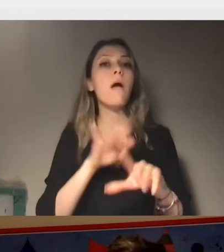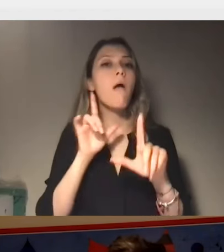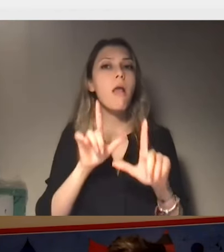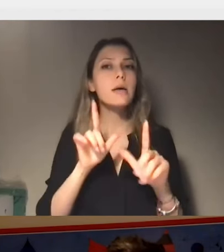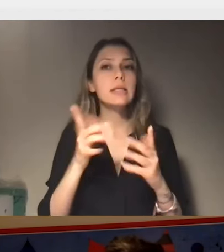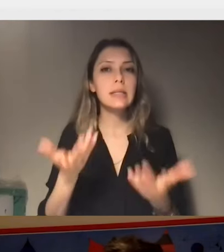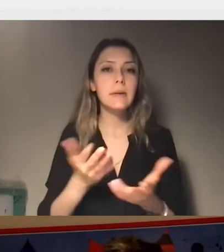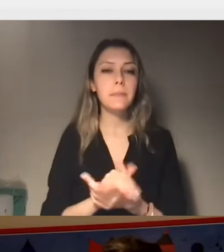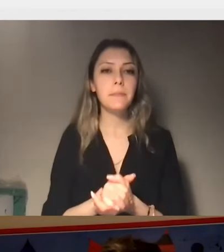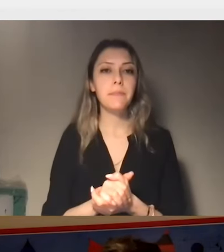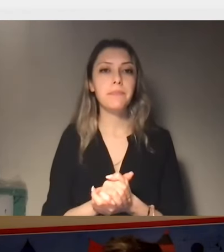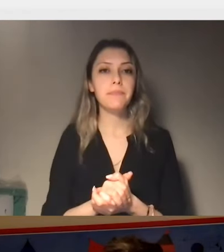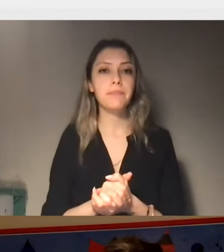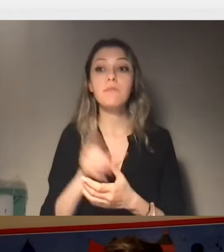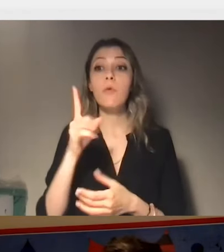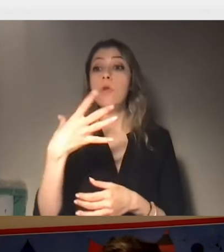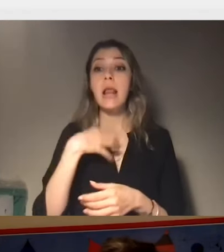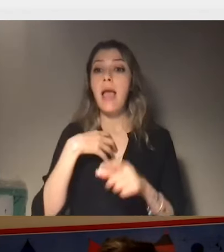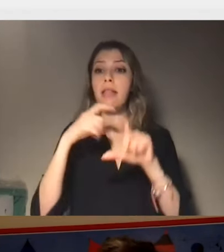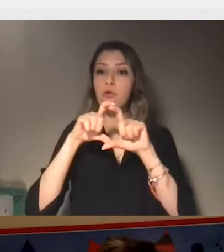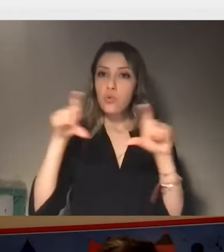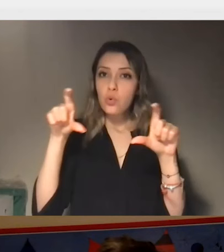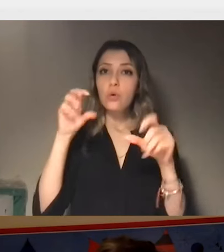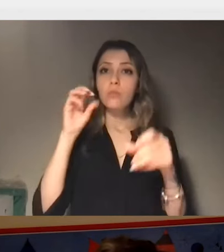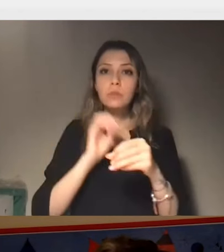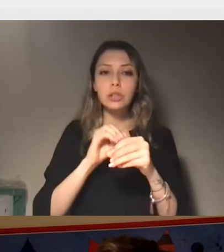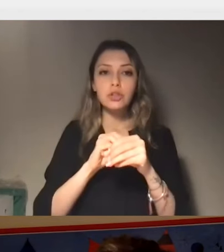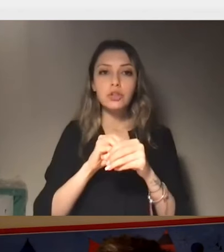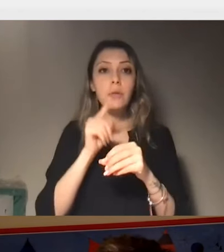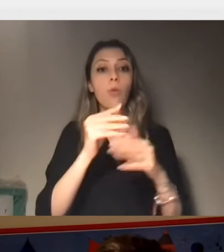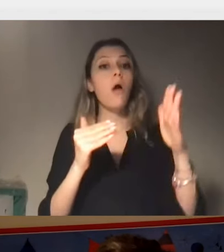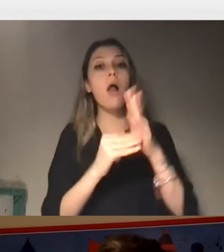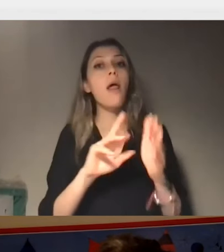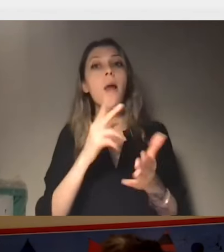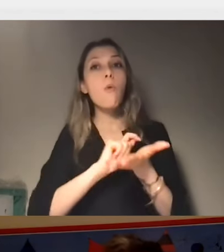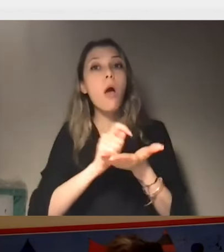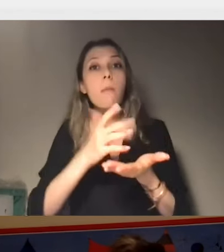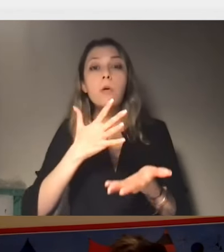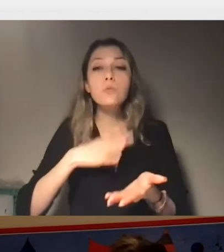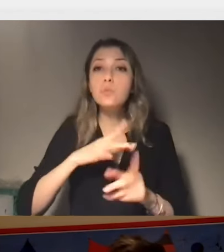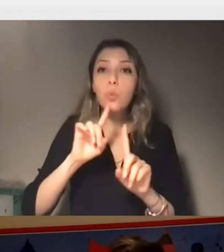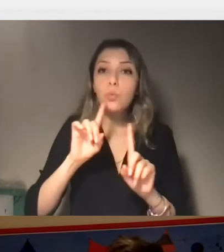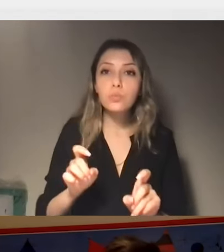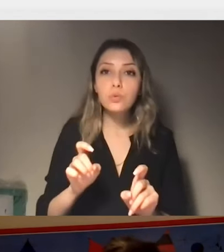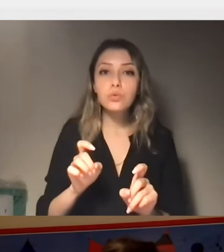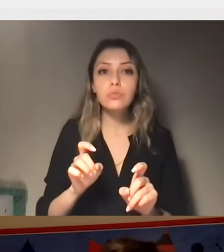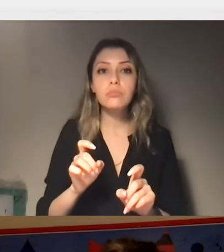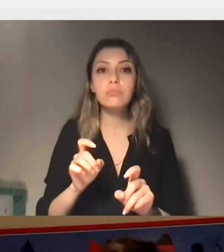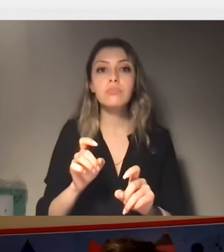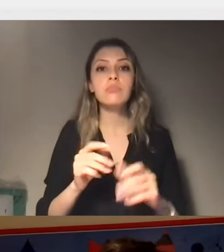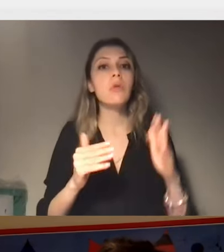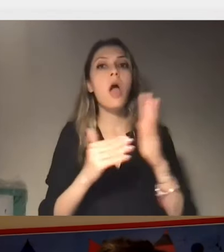Hani kendi sivil toplum örgütünüz de bir ara rapor yazmak ister mi? Yani ara rapor yazmak